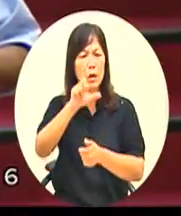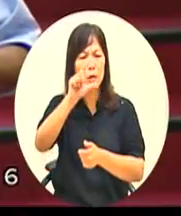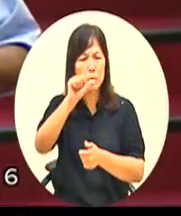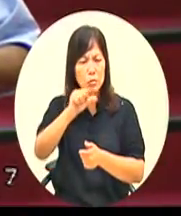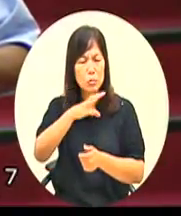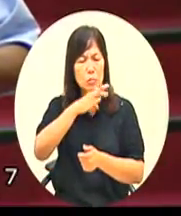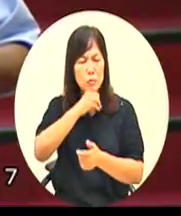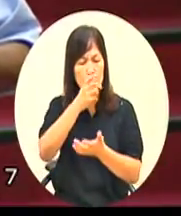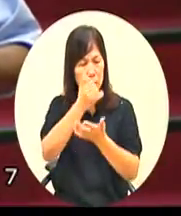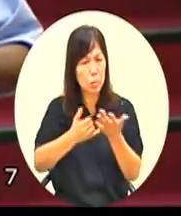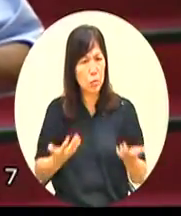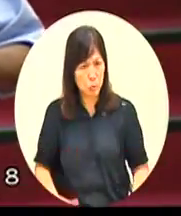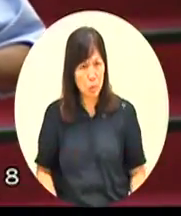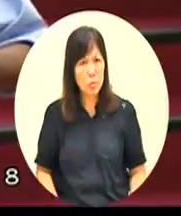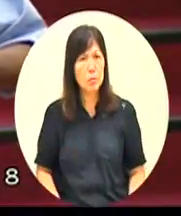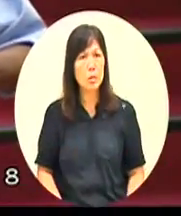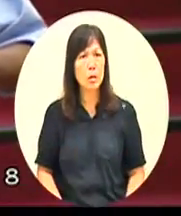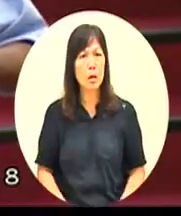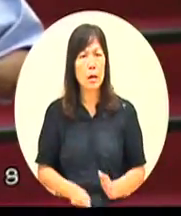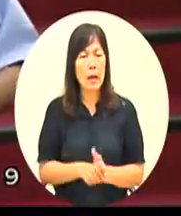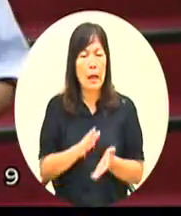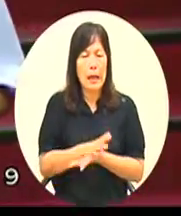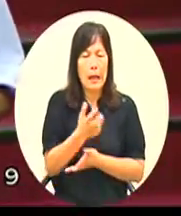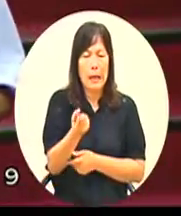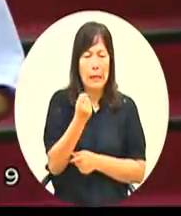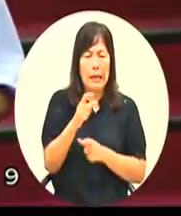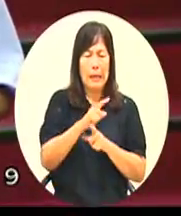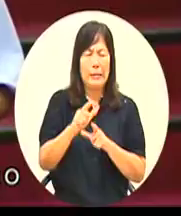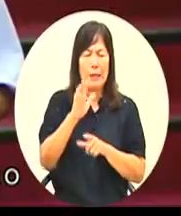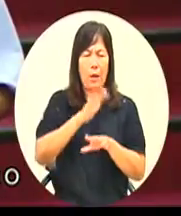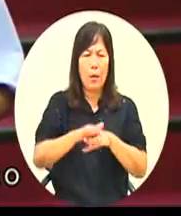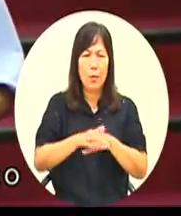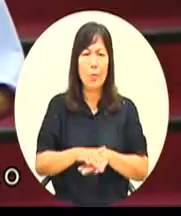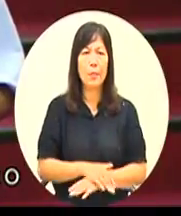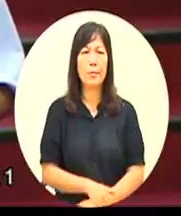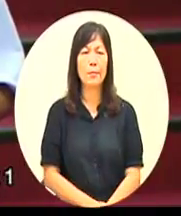退休，压力会很大。